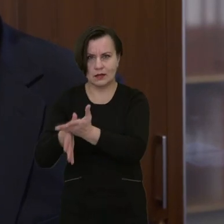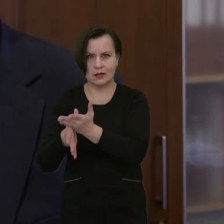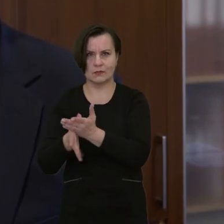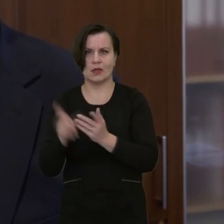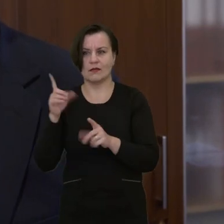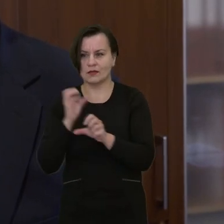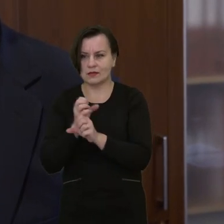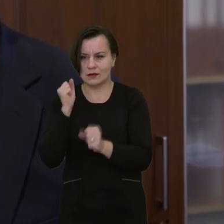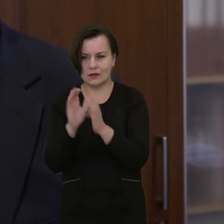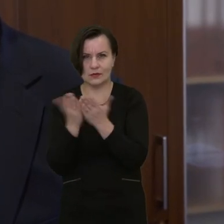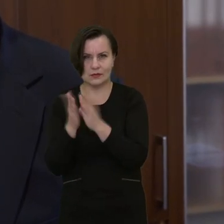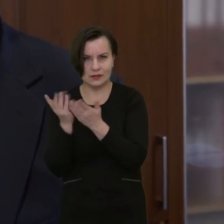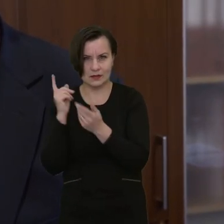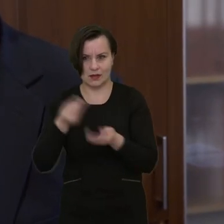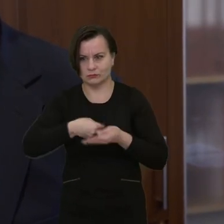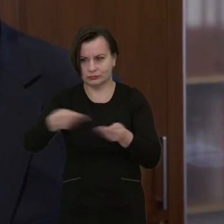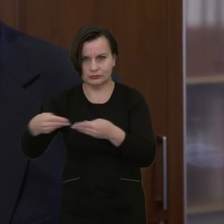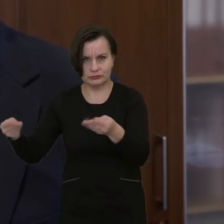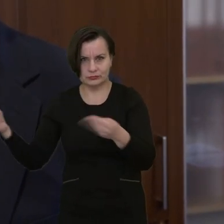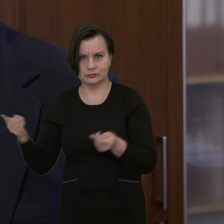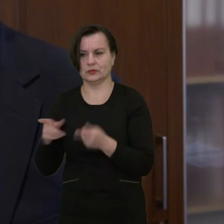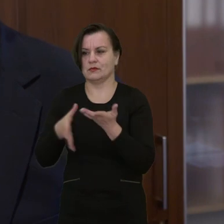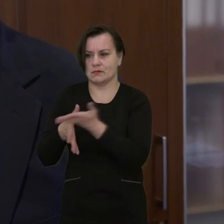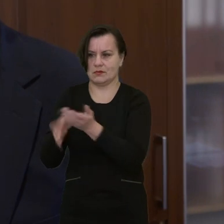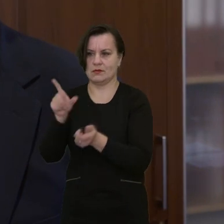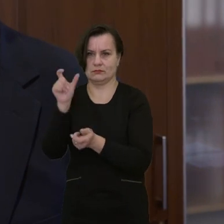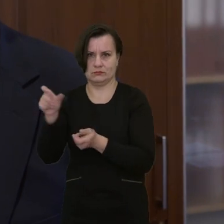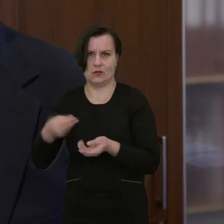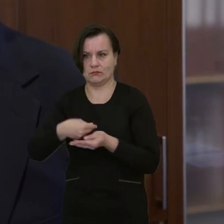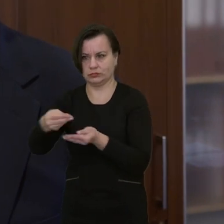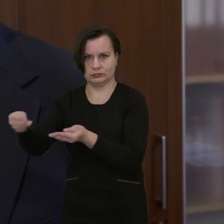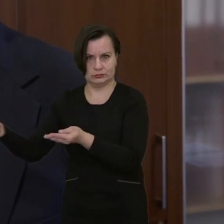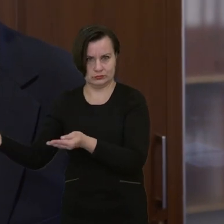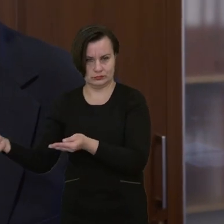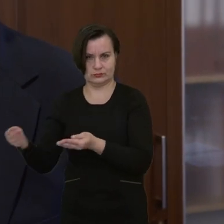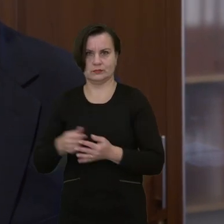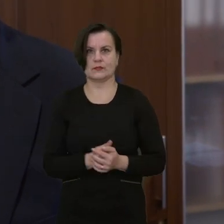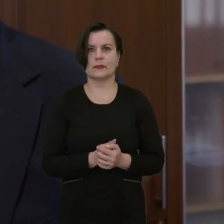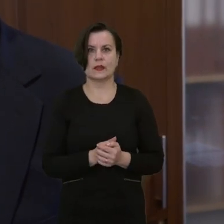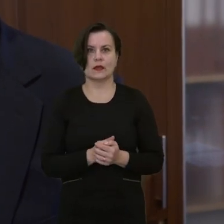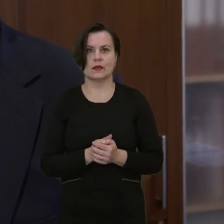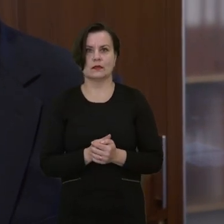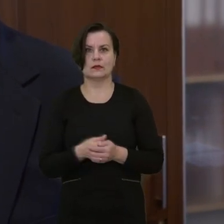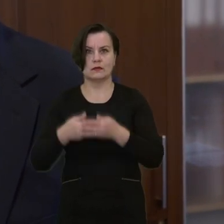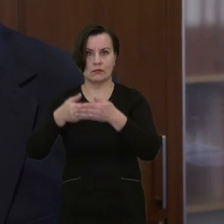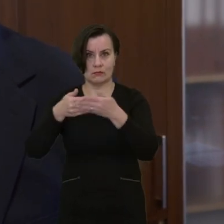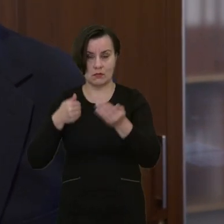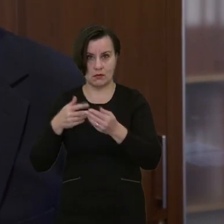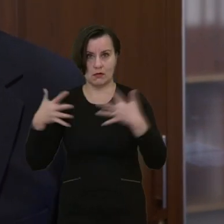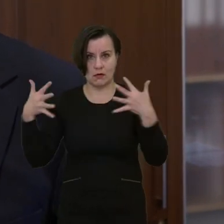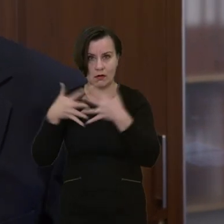rėmė knygnešius, padėdamas jiems platinti knygas spaudos draudimo metais.